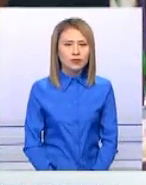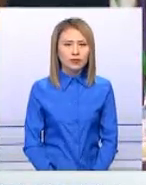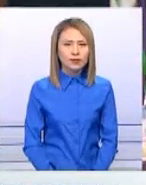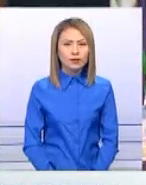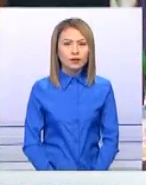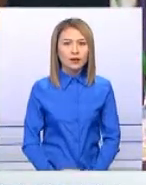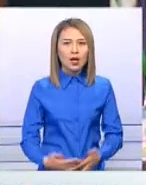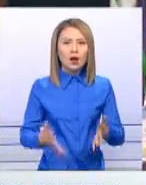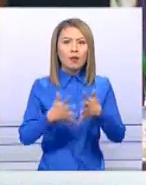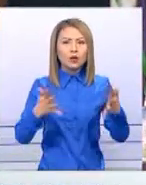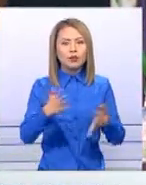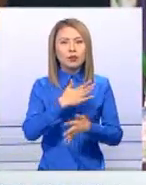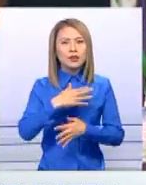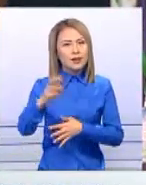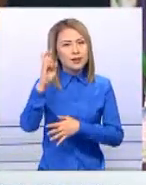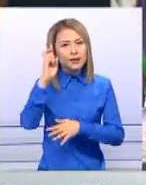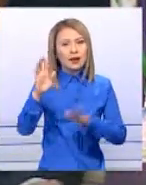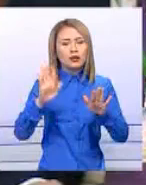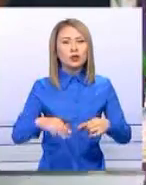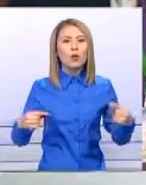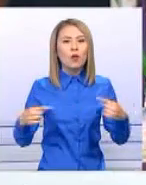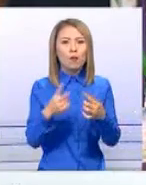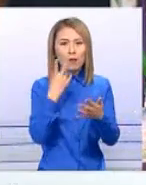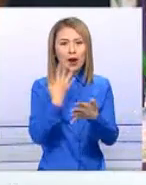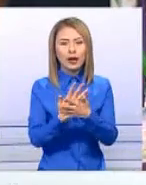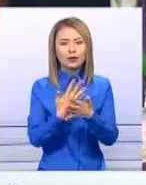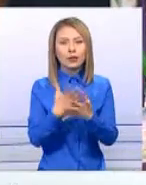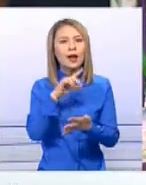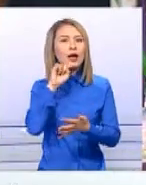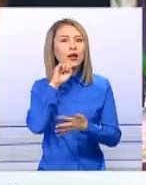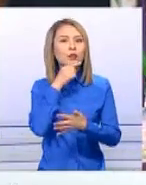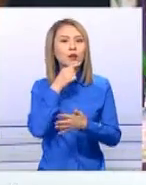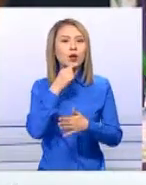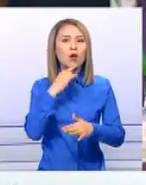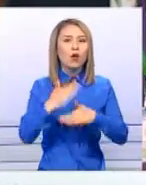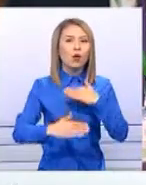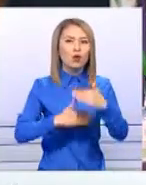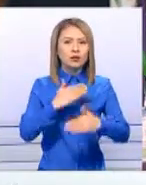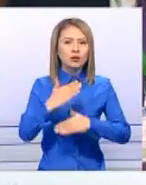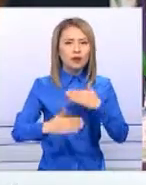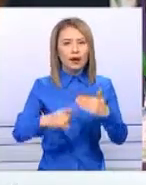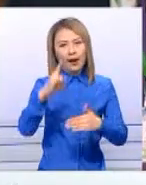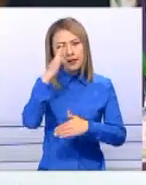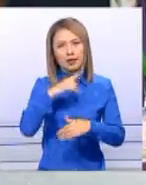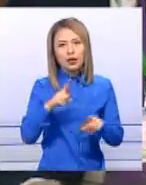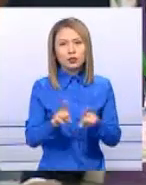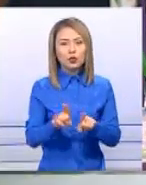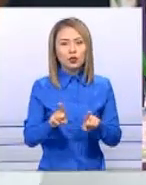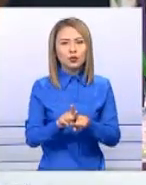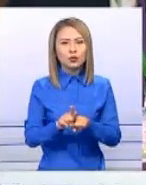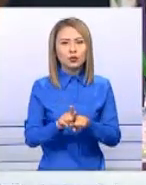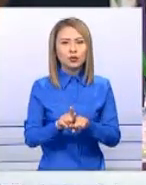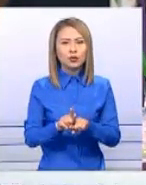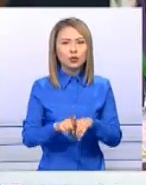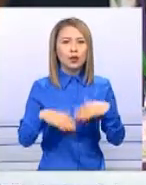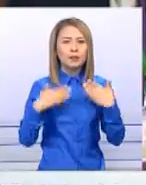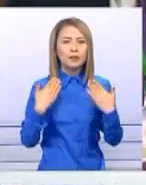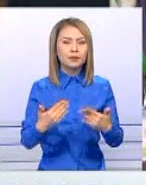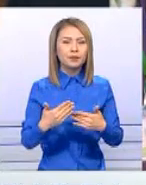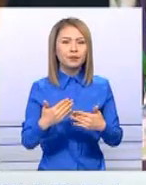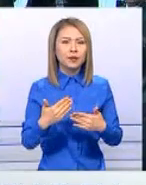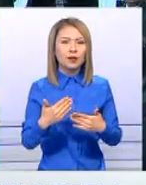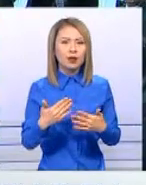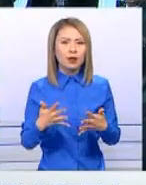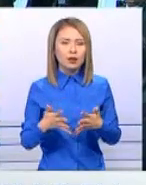Большинство наших стран в прошлом году показали экономический рост, в том числе Казахстан. Особый оптимизм у нас